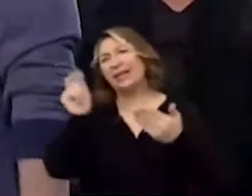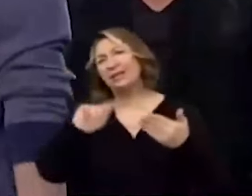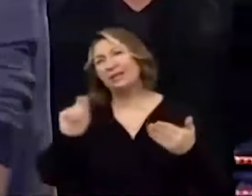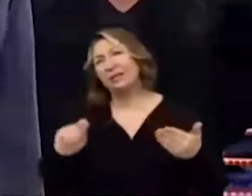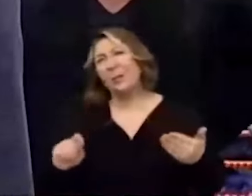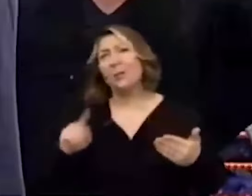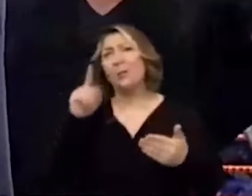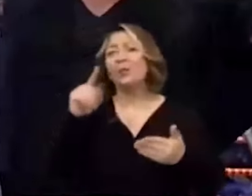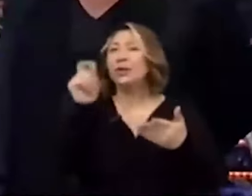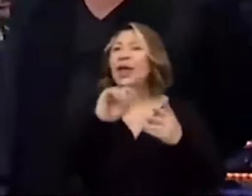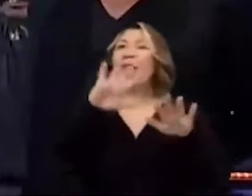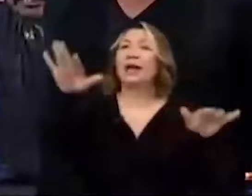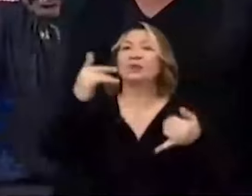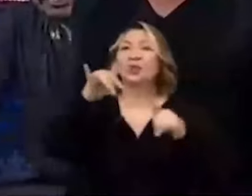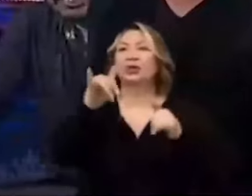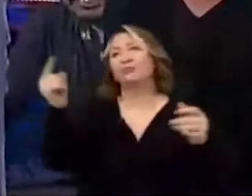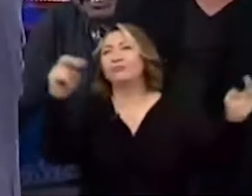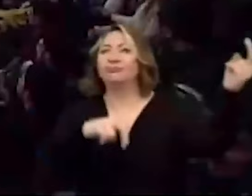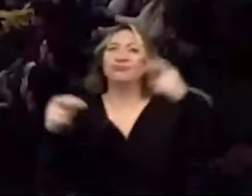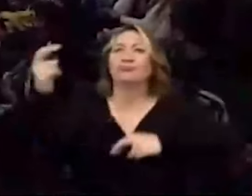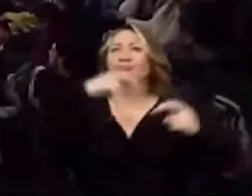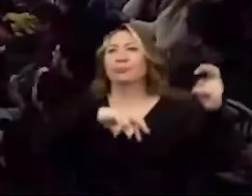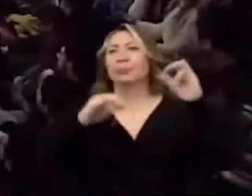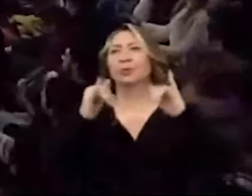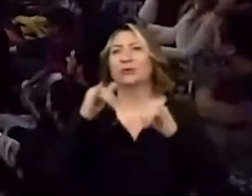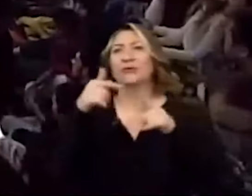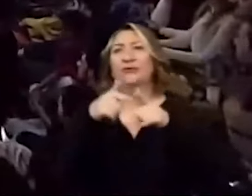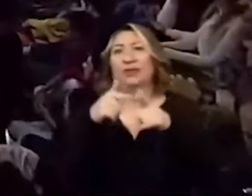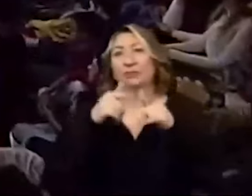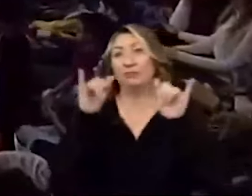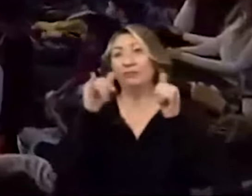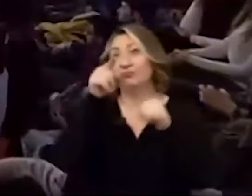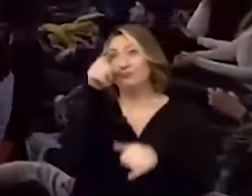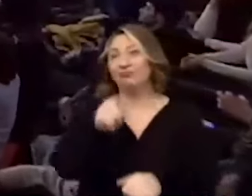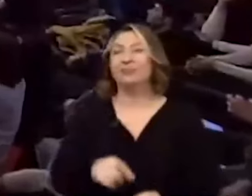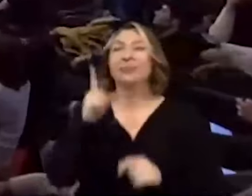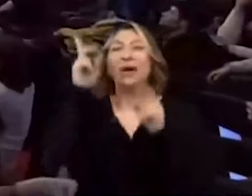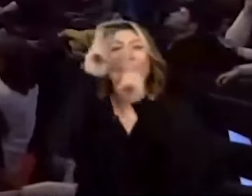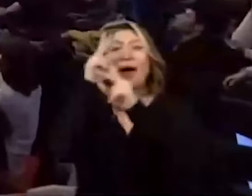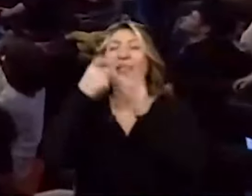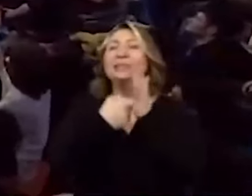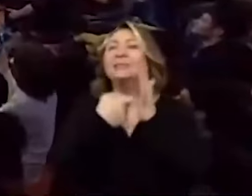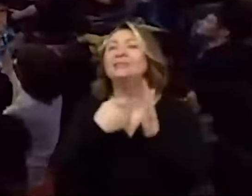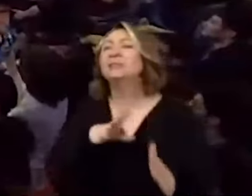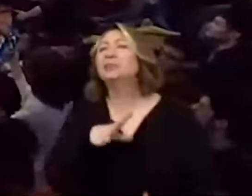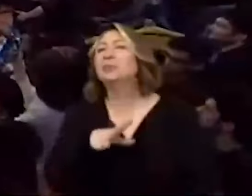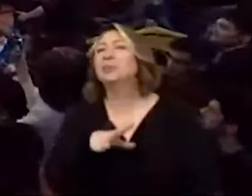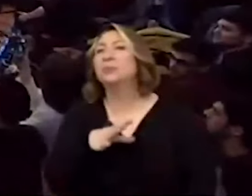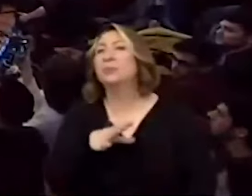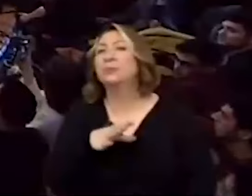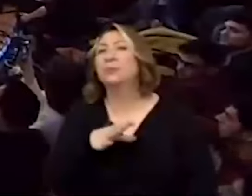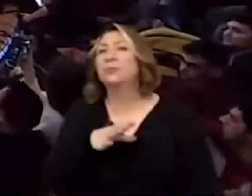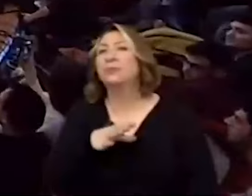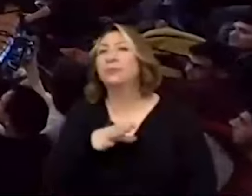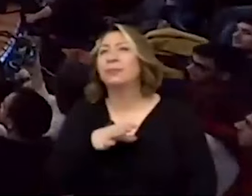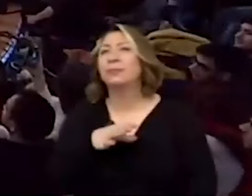yazacağım. Ve bu romanda da işte herkes bir şekilde oynayacak. Fatih Bey de oynayacak. Evet. Bir hayali roman ismi bana. Dağ